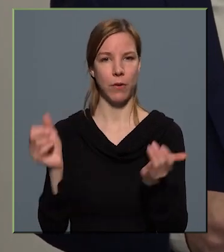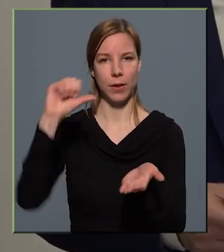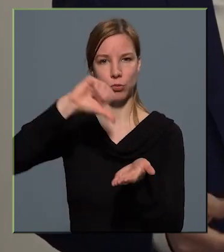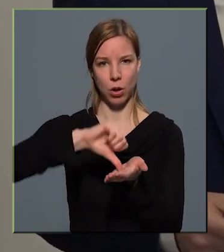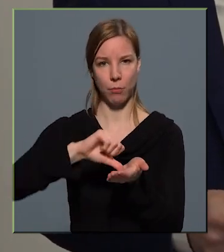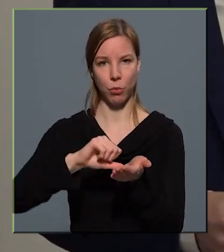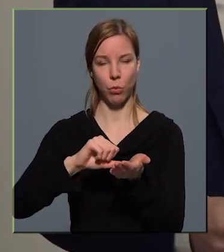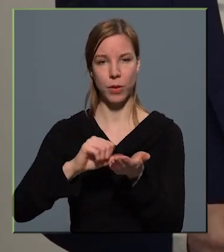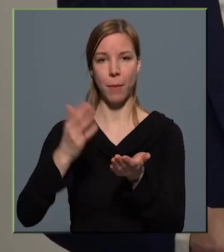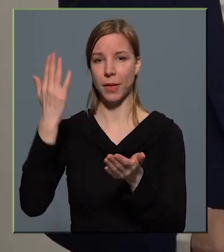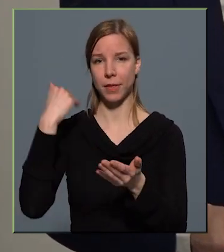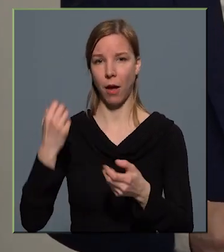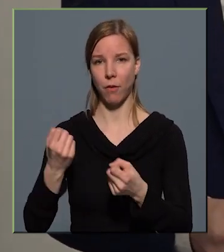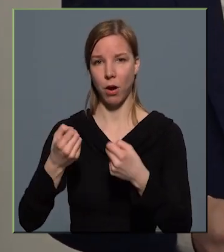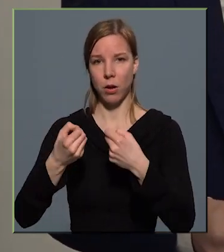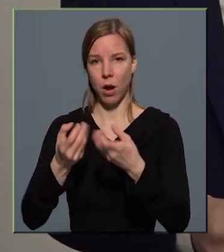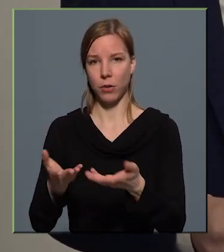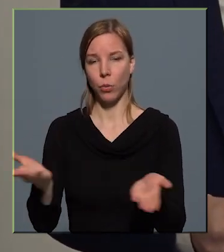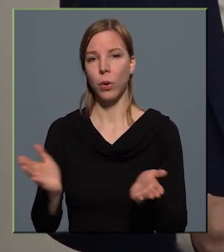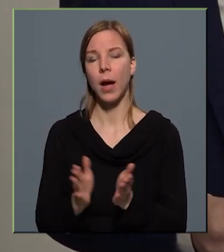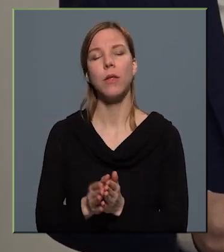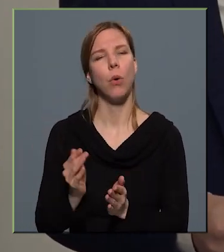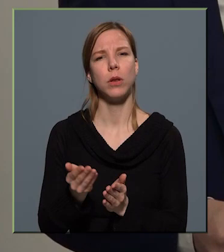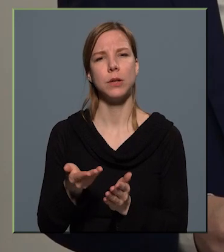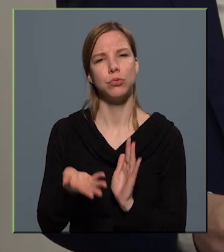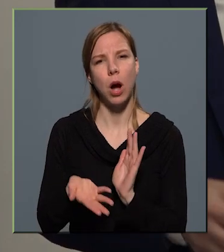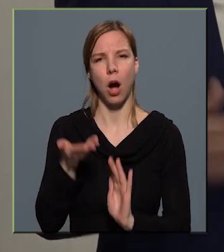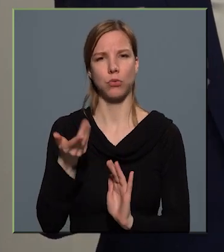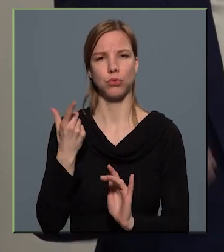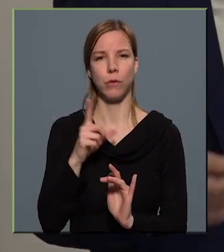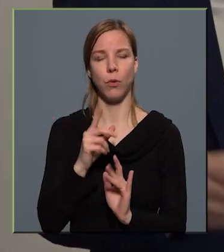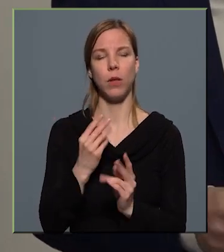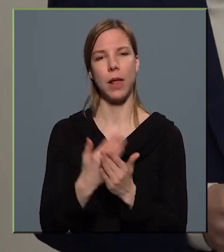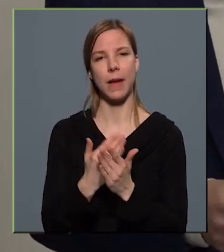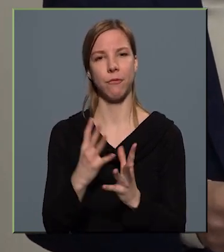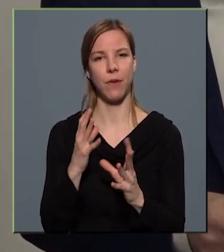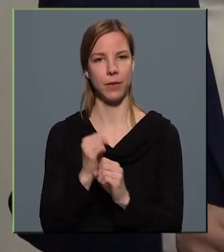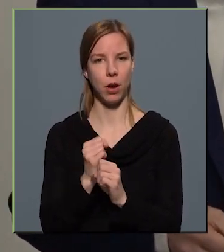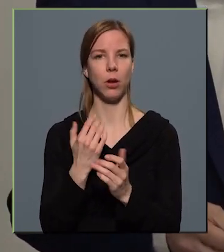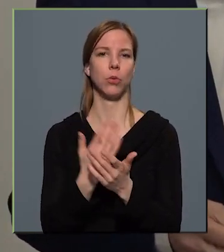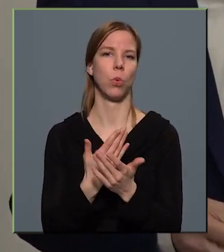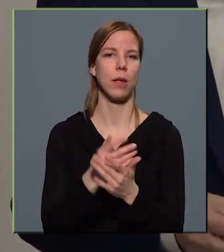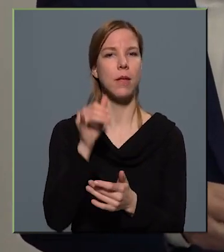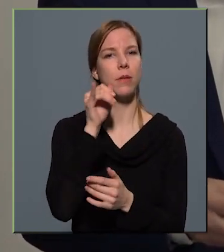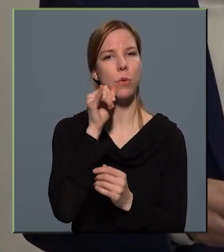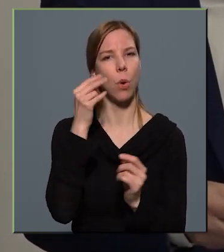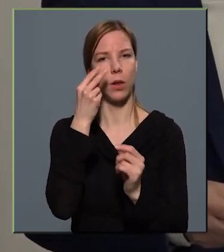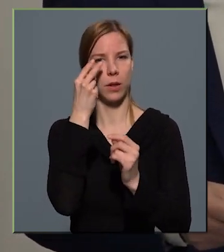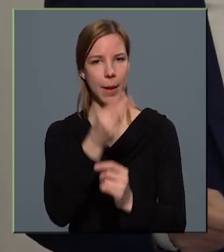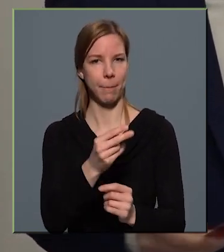adtunk át, ott is azért nagyon nagy hangsúlyt fektetünk a fenntarthatóságra, a zöld szemléletre, a